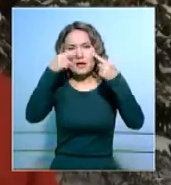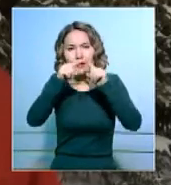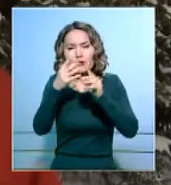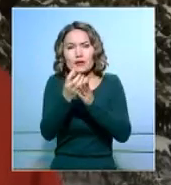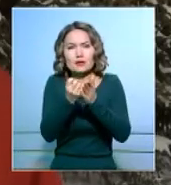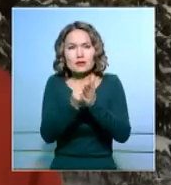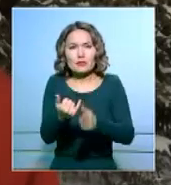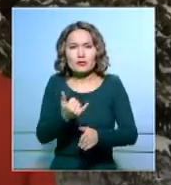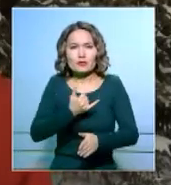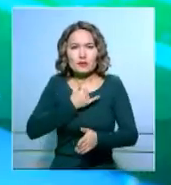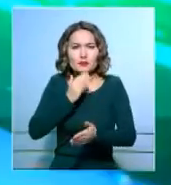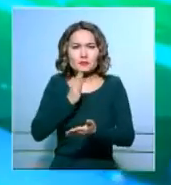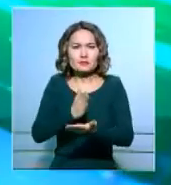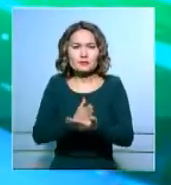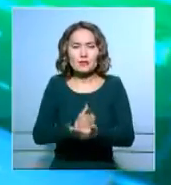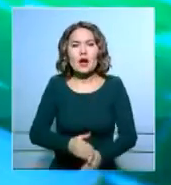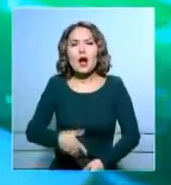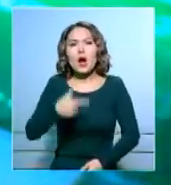бөлінді.